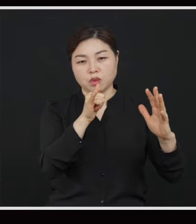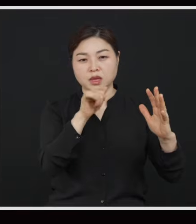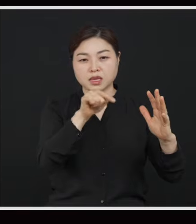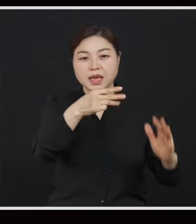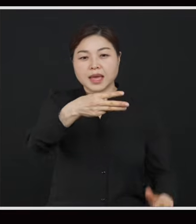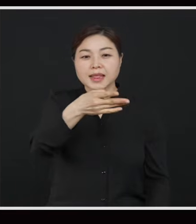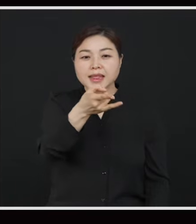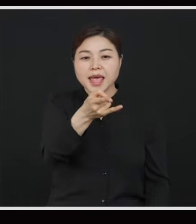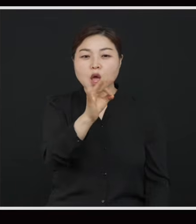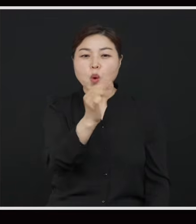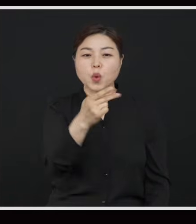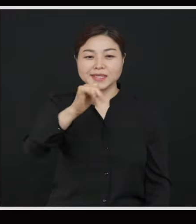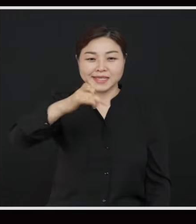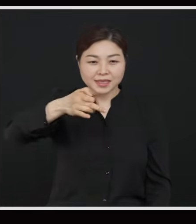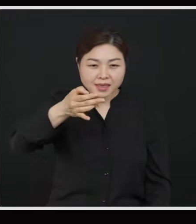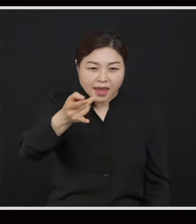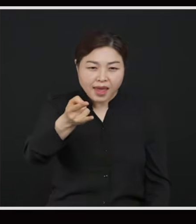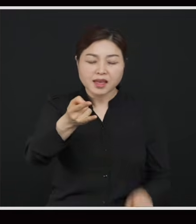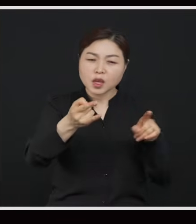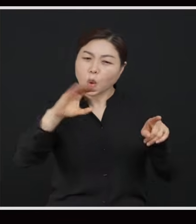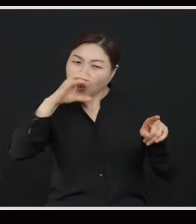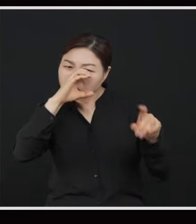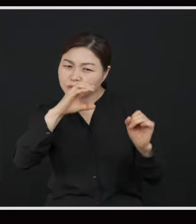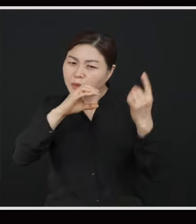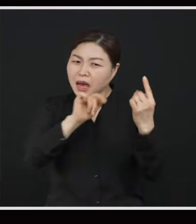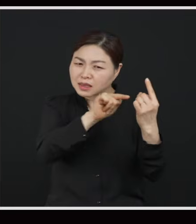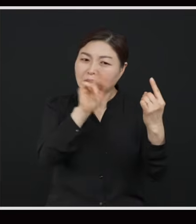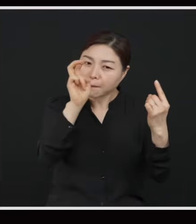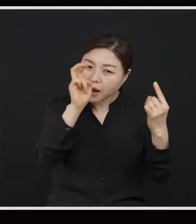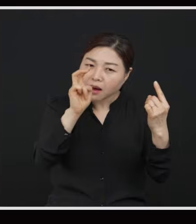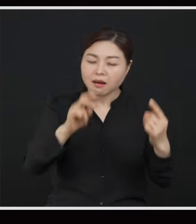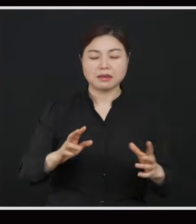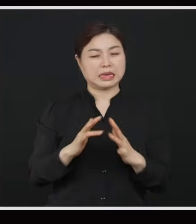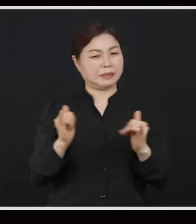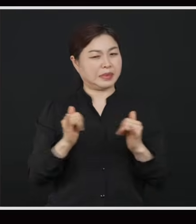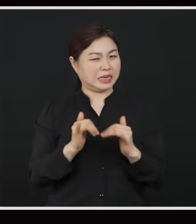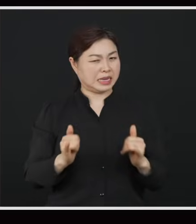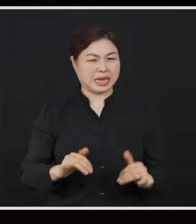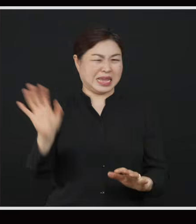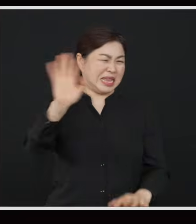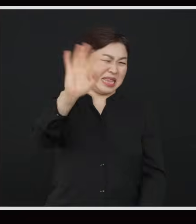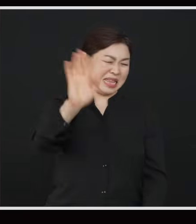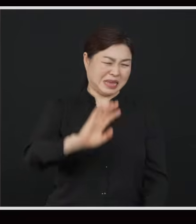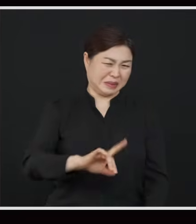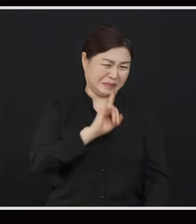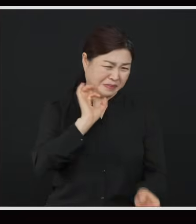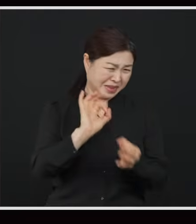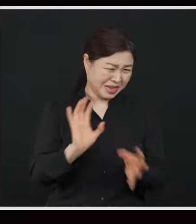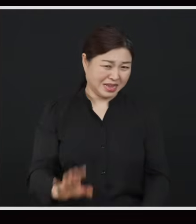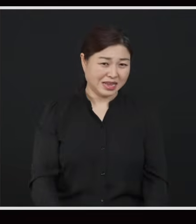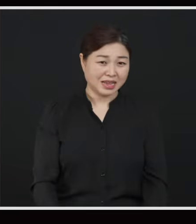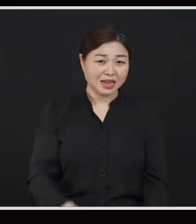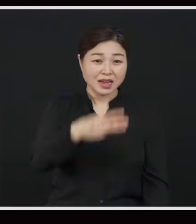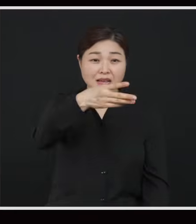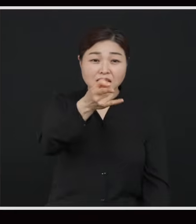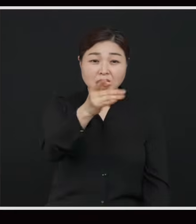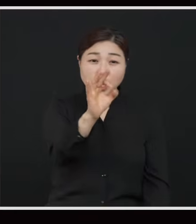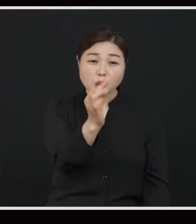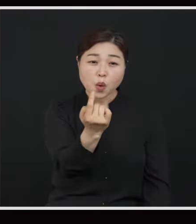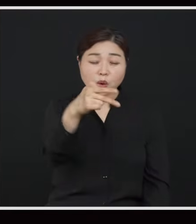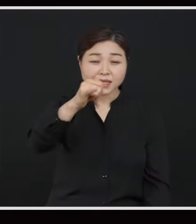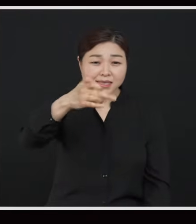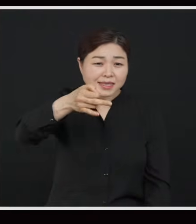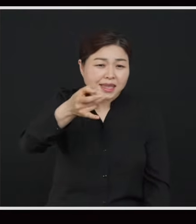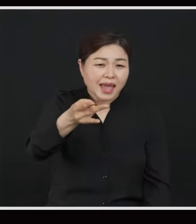있는데 테오신테라고 그러는데 여기에서 발전한 거 아니야? 그랬더니 사람들이 다 말도 안 된다고 그랬죠.